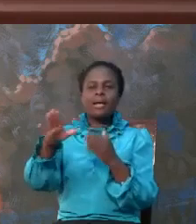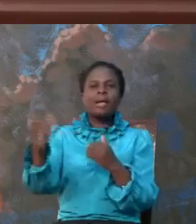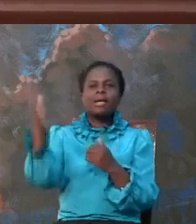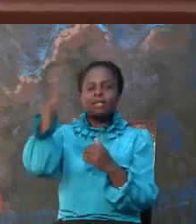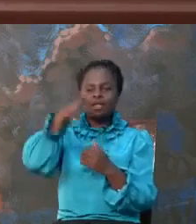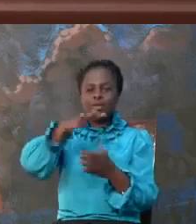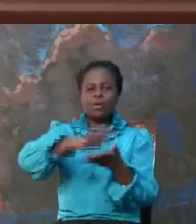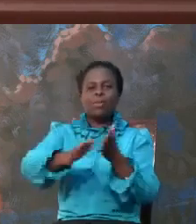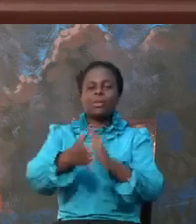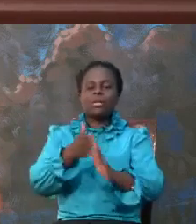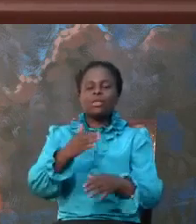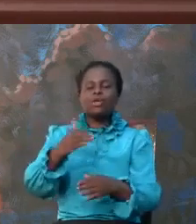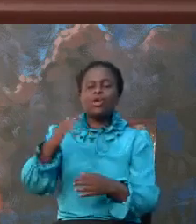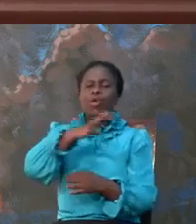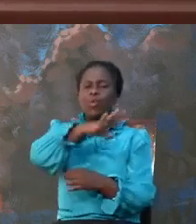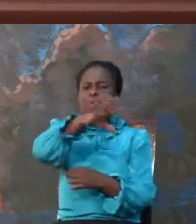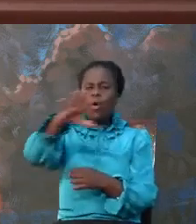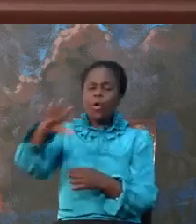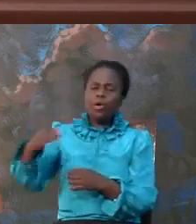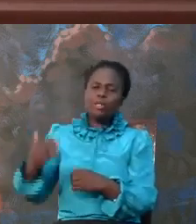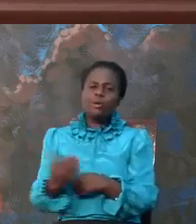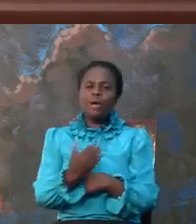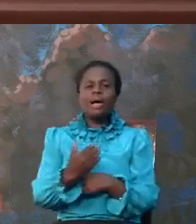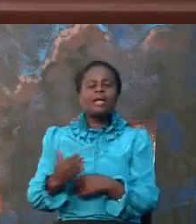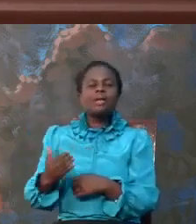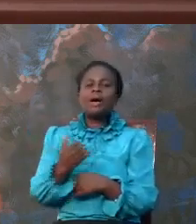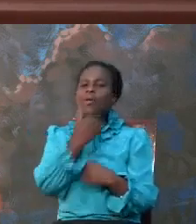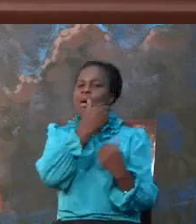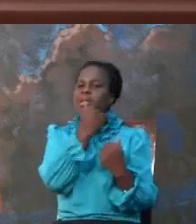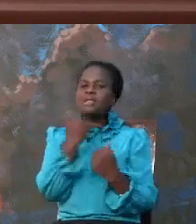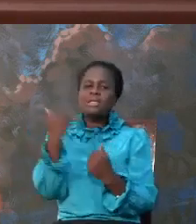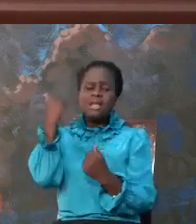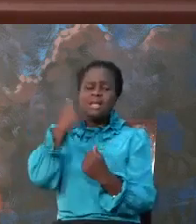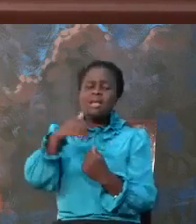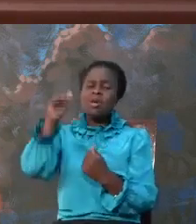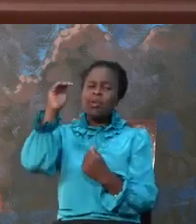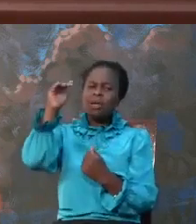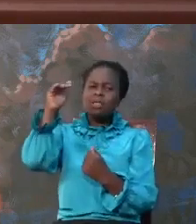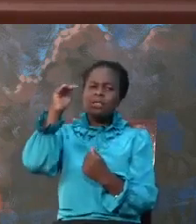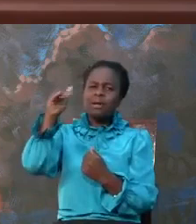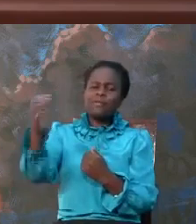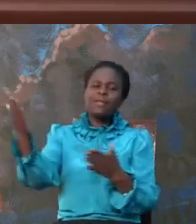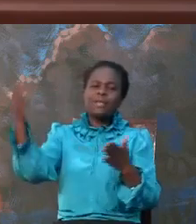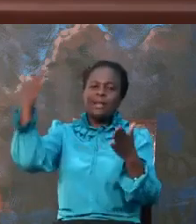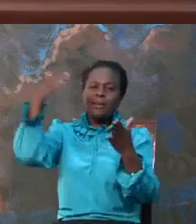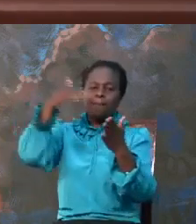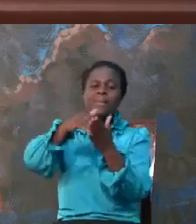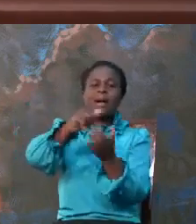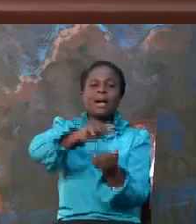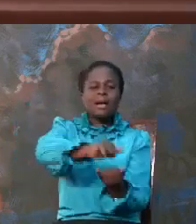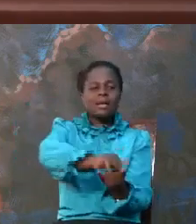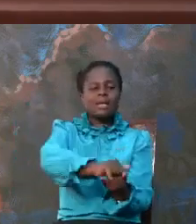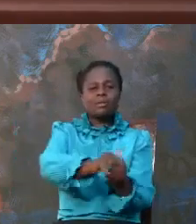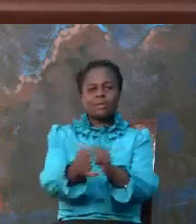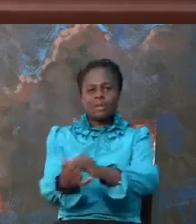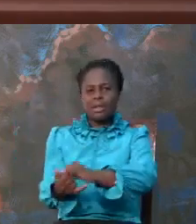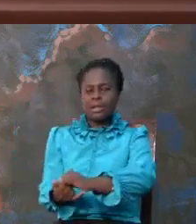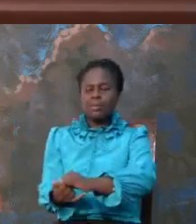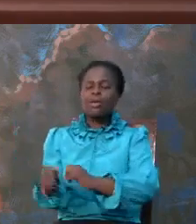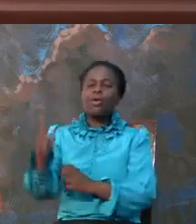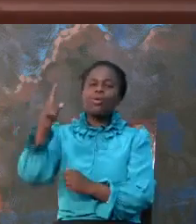wa Israeli, wote walioweza, walisafiri kutoka walikotoka mpaka Yerusalemu. Na hapo ndipo kuna